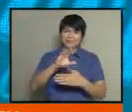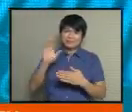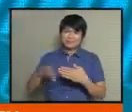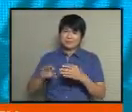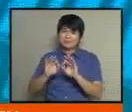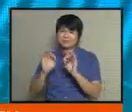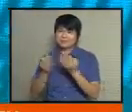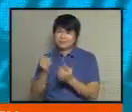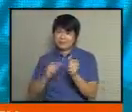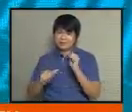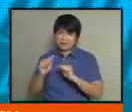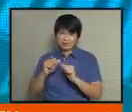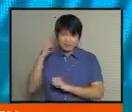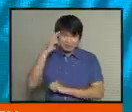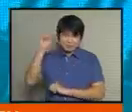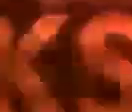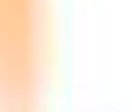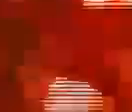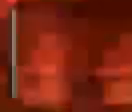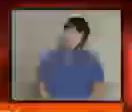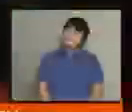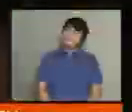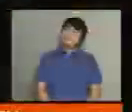pamilya. Umaaksyon si Ryan Ang.